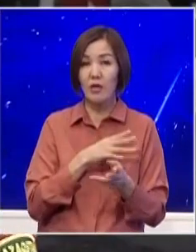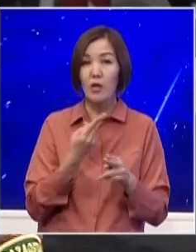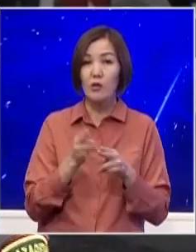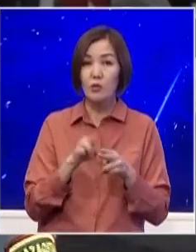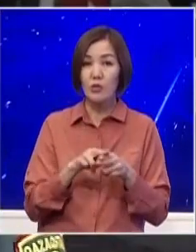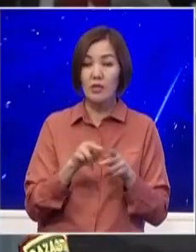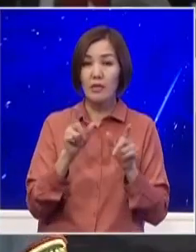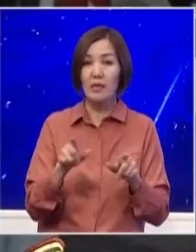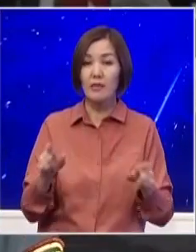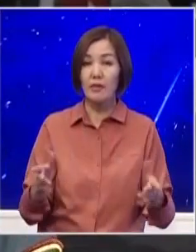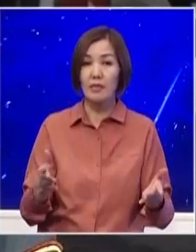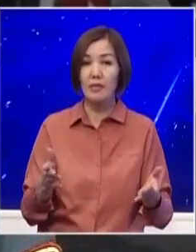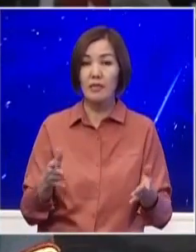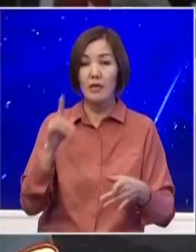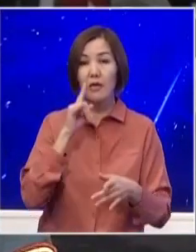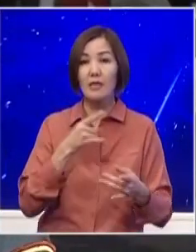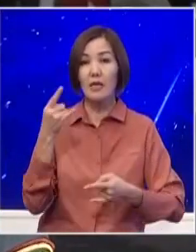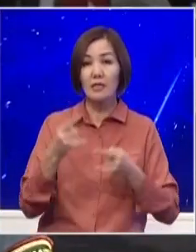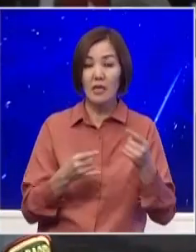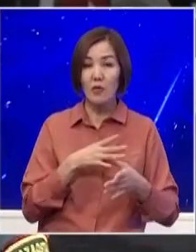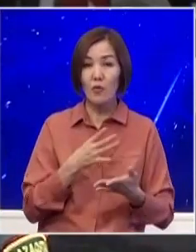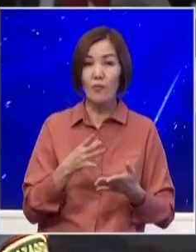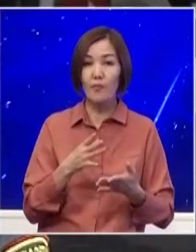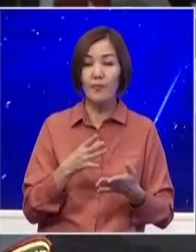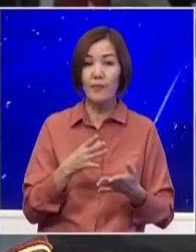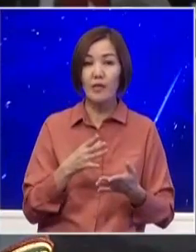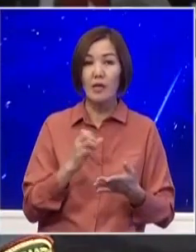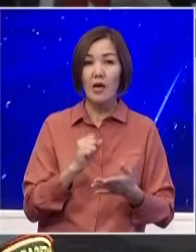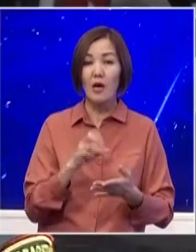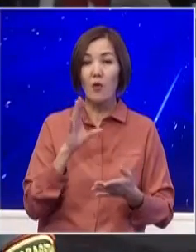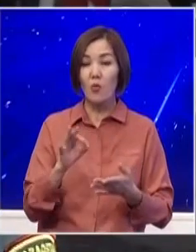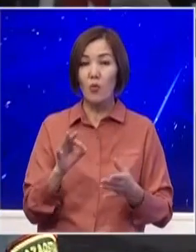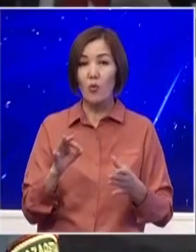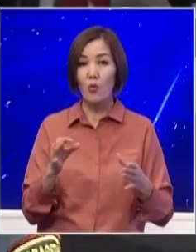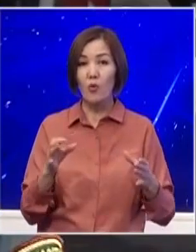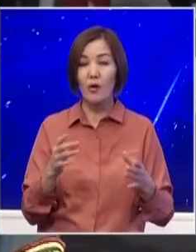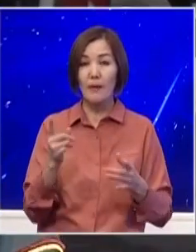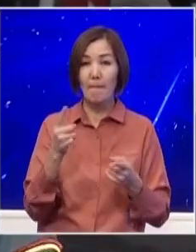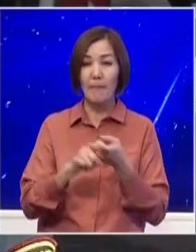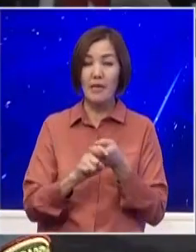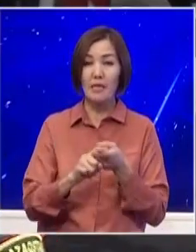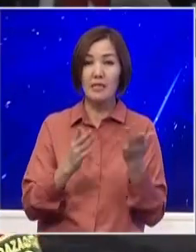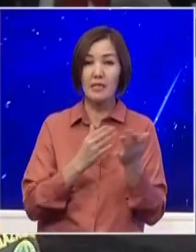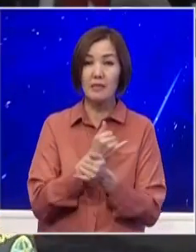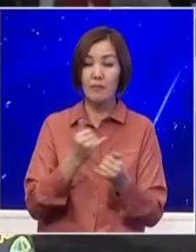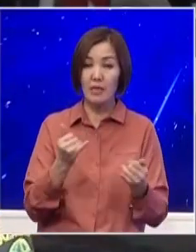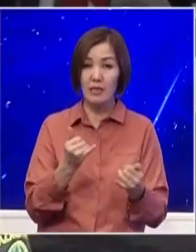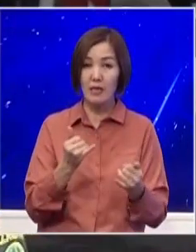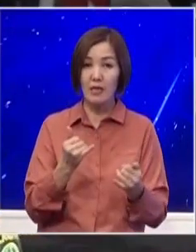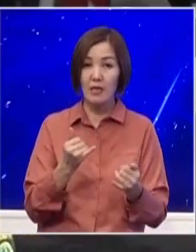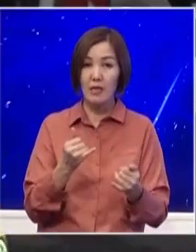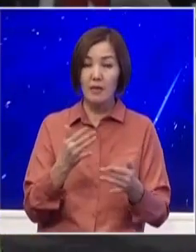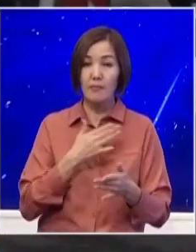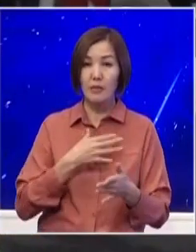Сондықтан азаматтық Қазақ Телеком акционерлік қоғамы байланыс қызметі болып табылады. Бұл біздің